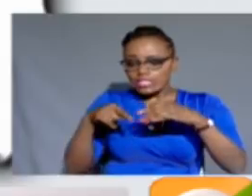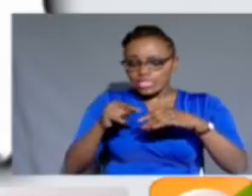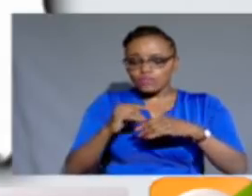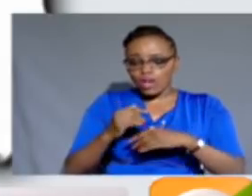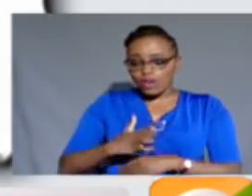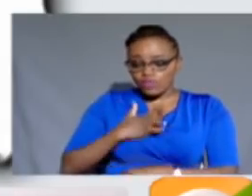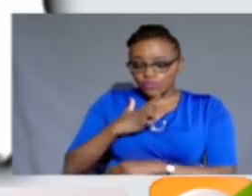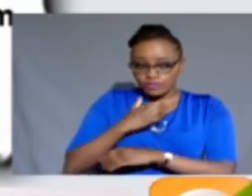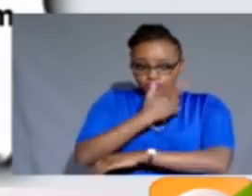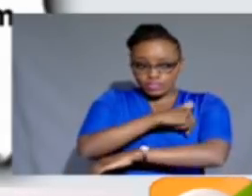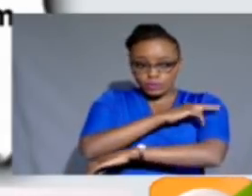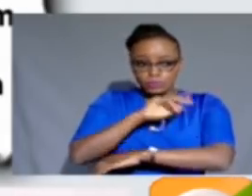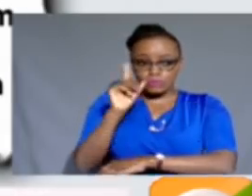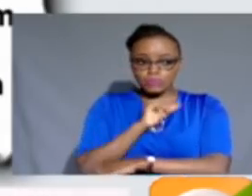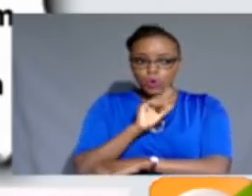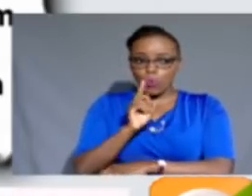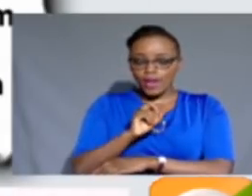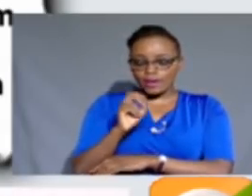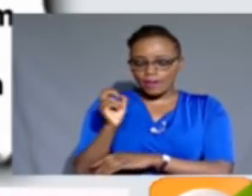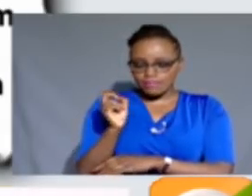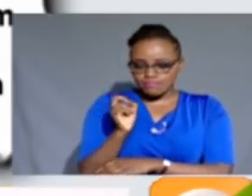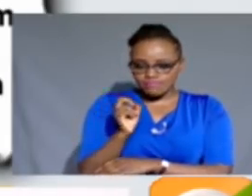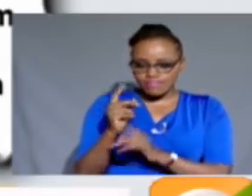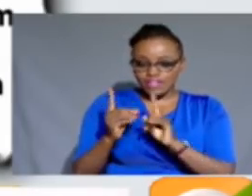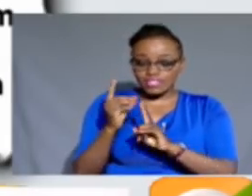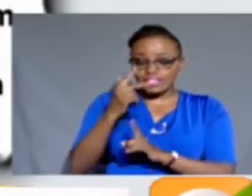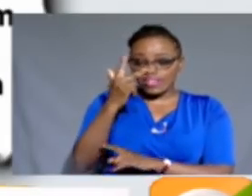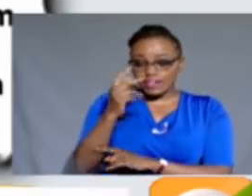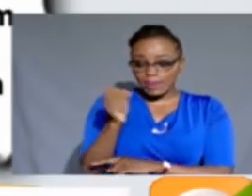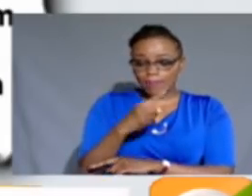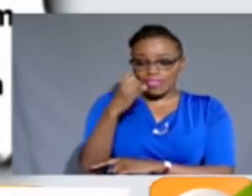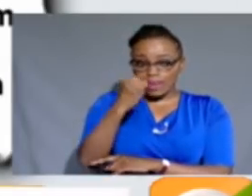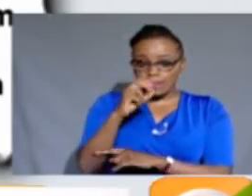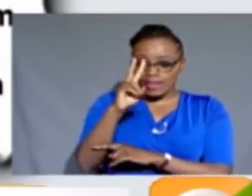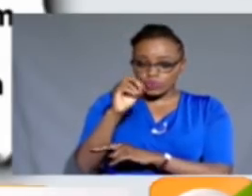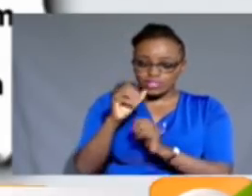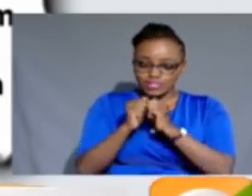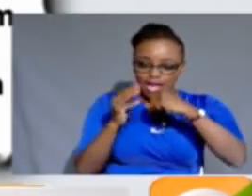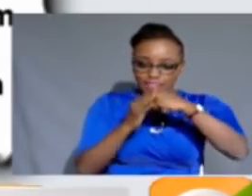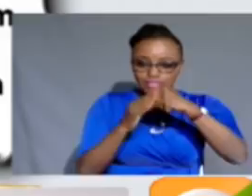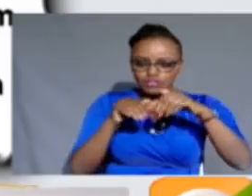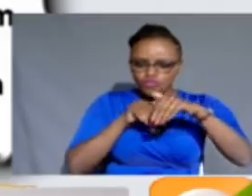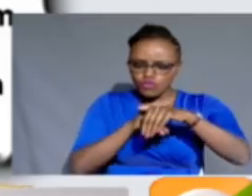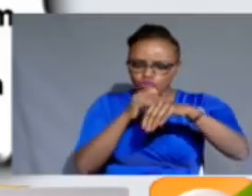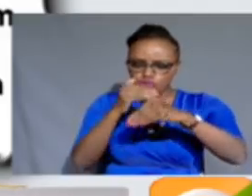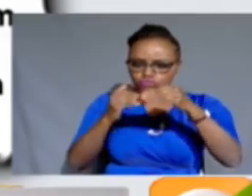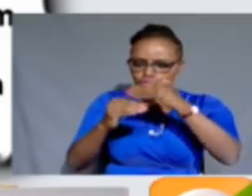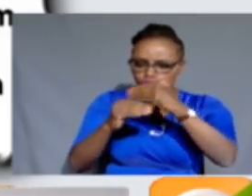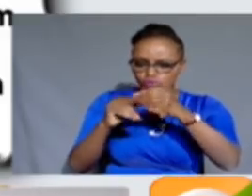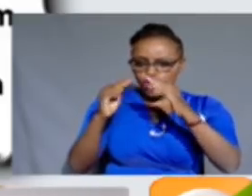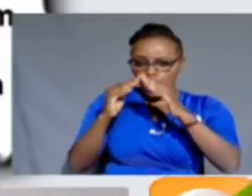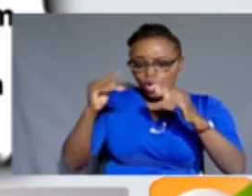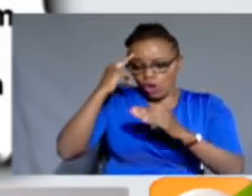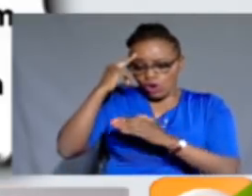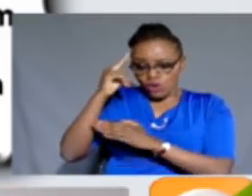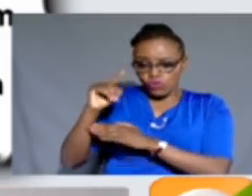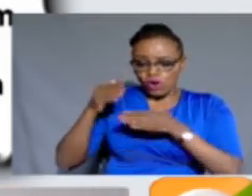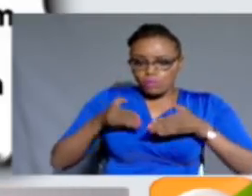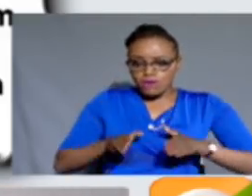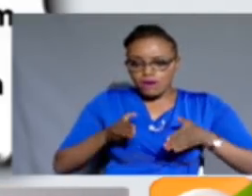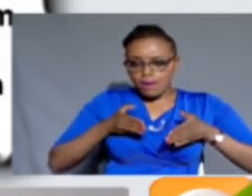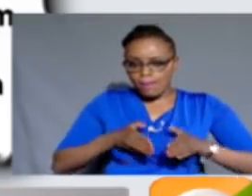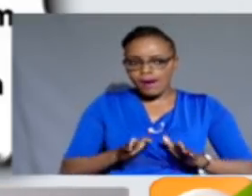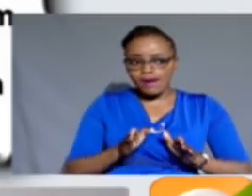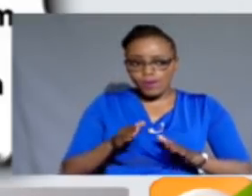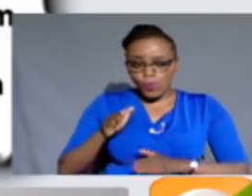alizuru hospitali hiyo tarehe 3 mwezi Mei mwaka huu kufuatilia ujenzi wa jumba la kujifungulia kina